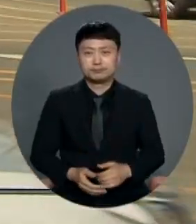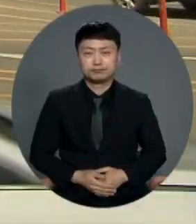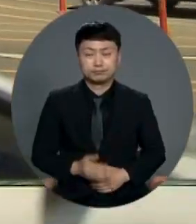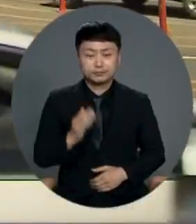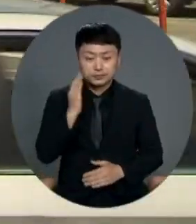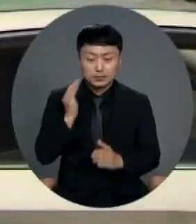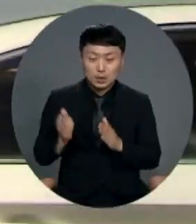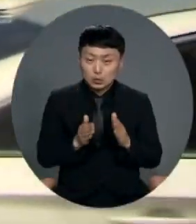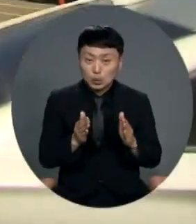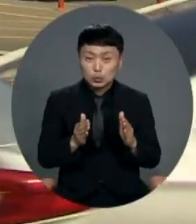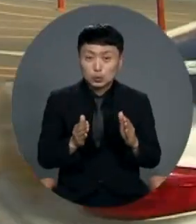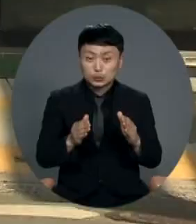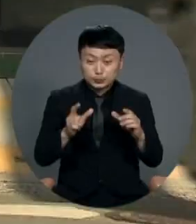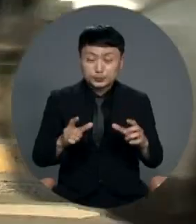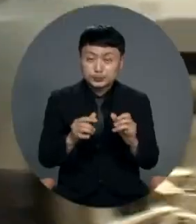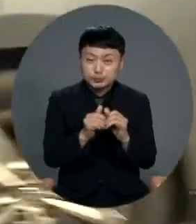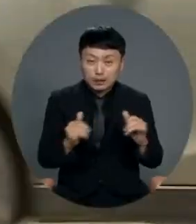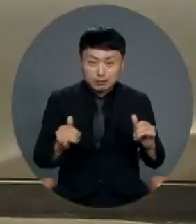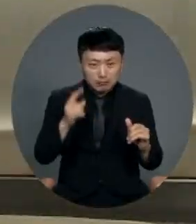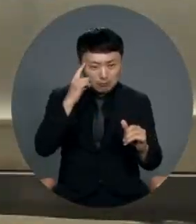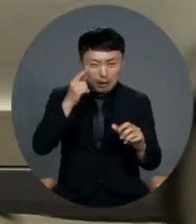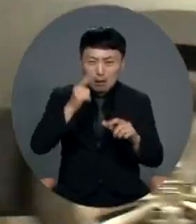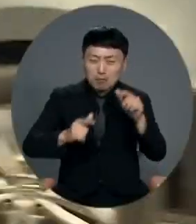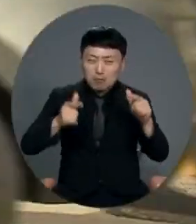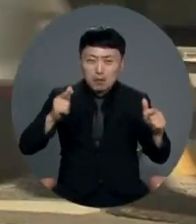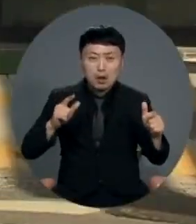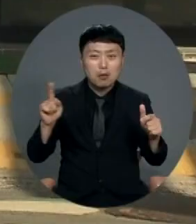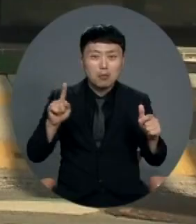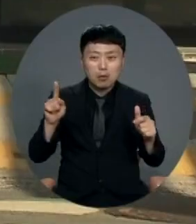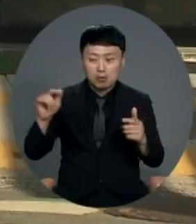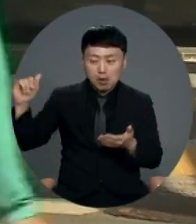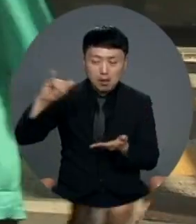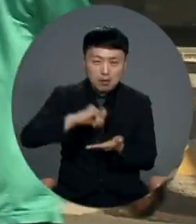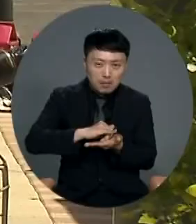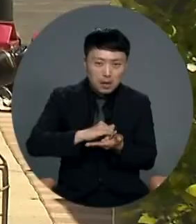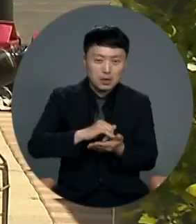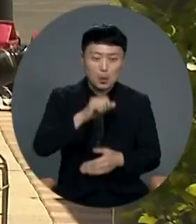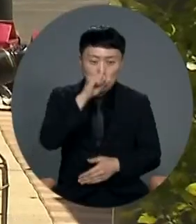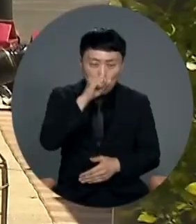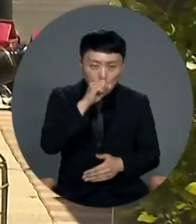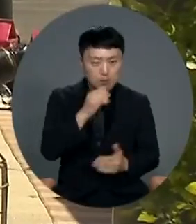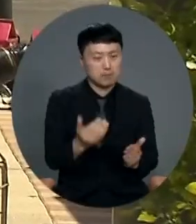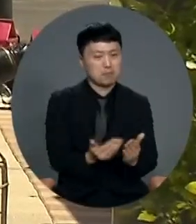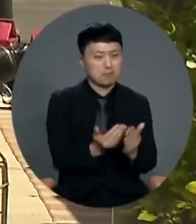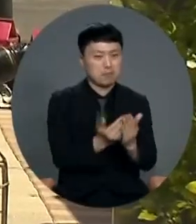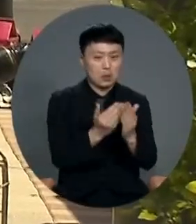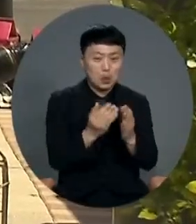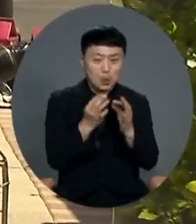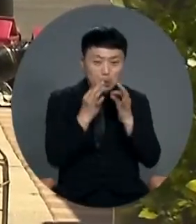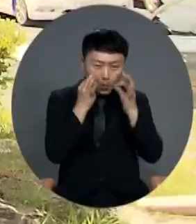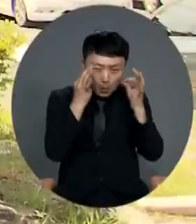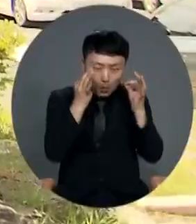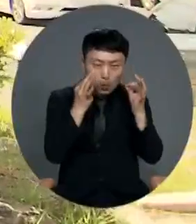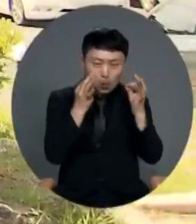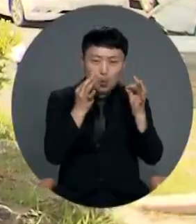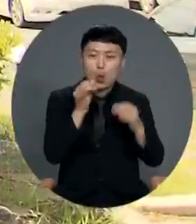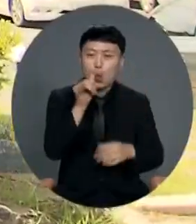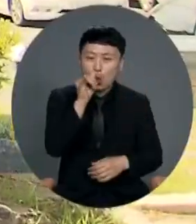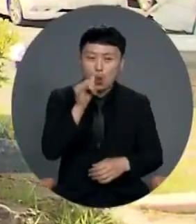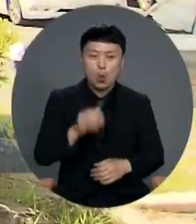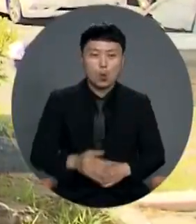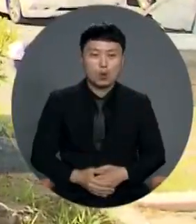청도 군민들 반응은 어떨까? 다녀와서 좋은 정책으로 결과를 내면 된다는 의견도 있었지만 좋은